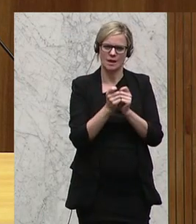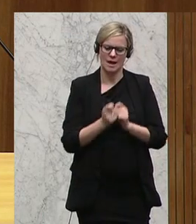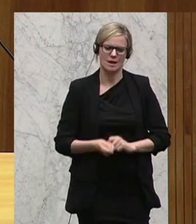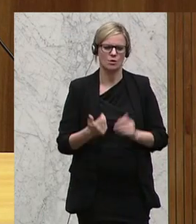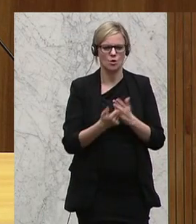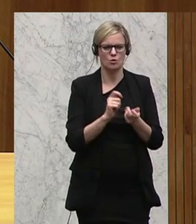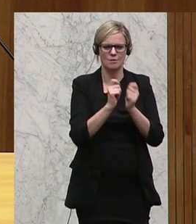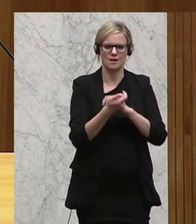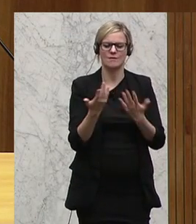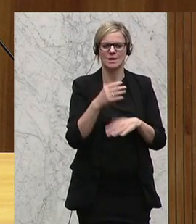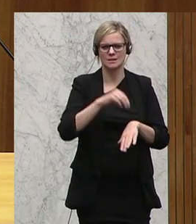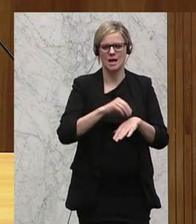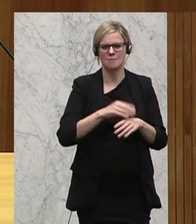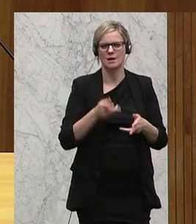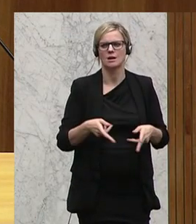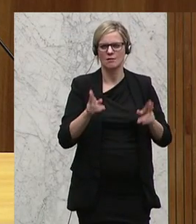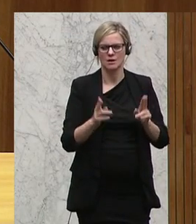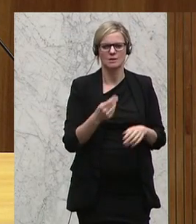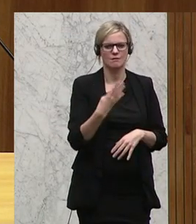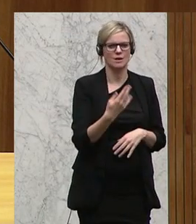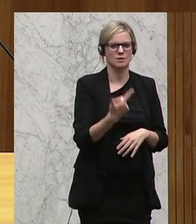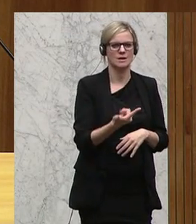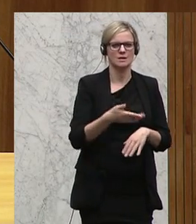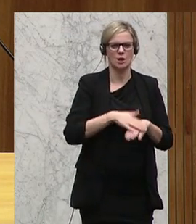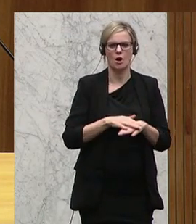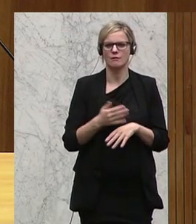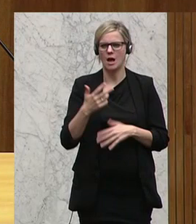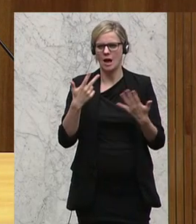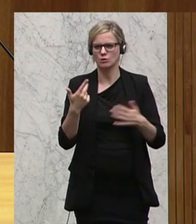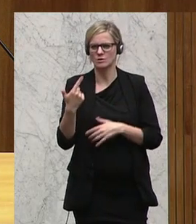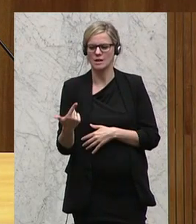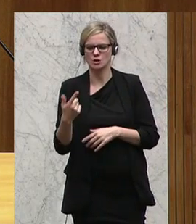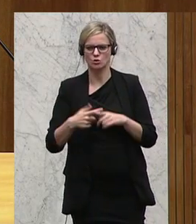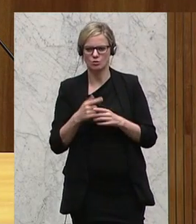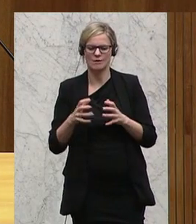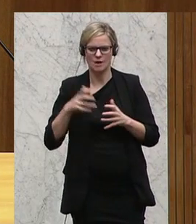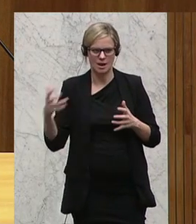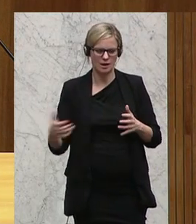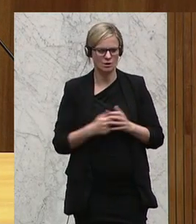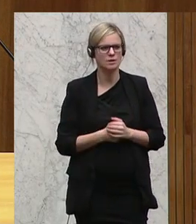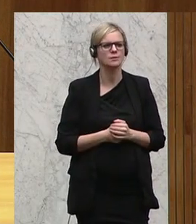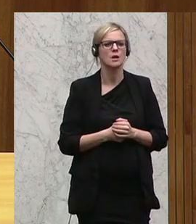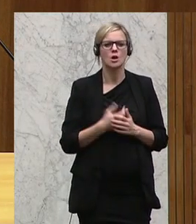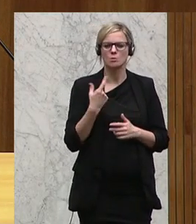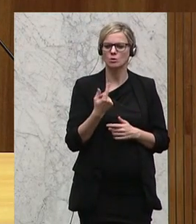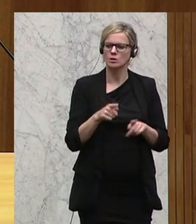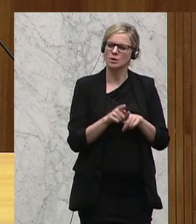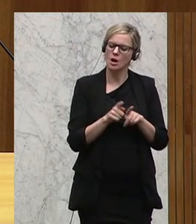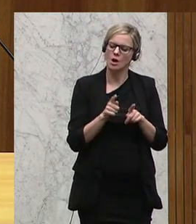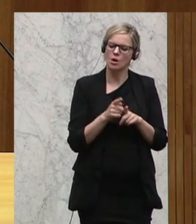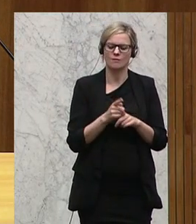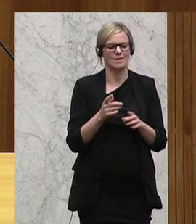dieser Novelle sind, die Anmeldefrist wird von 24 auf 28 Stunden verlängert. Ich glaube, das ist ein ganz wesentlicher Bereich, wenn es darum geht,